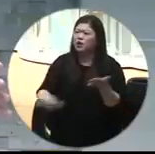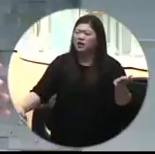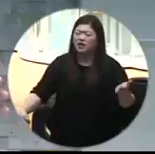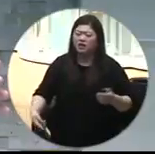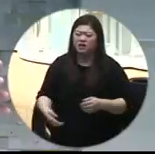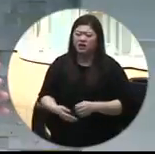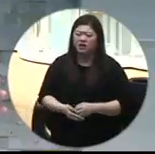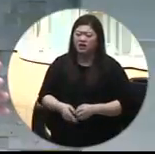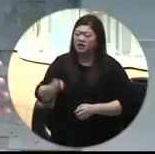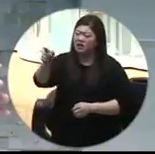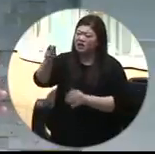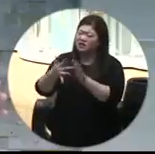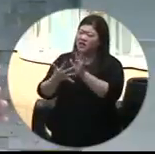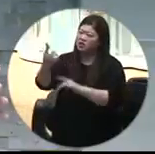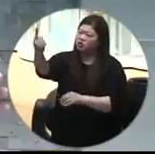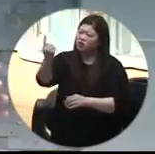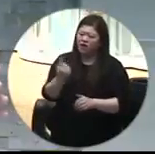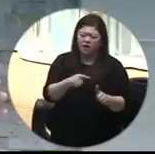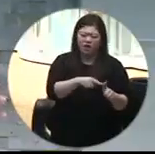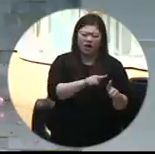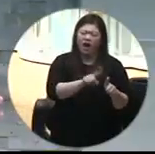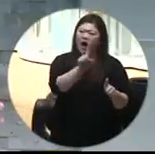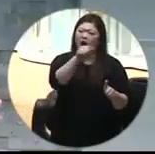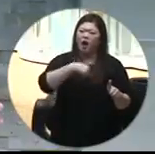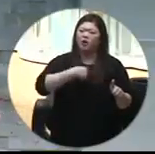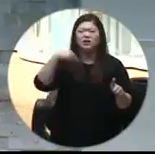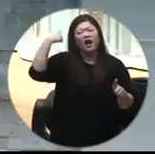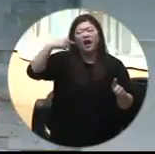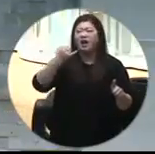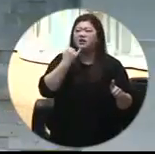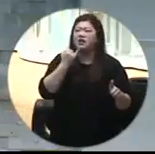와가지고 우리가 키우던 돼지들을